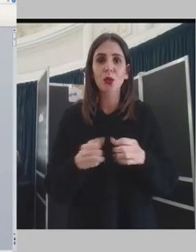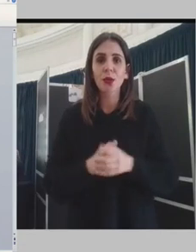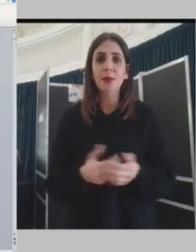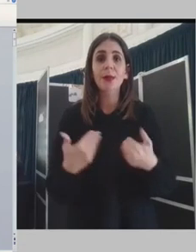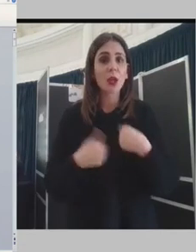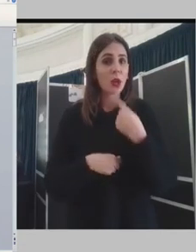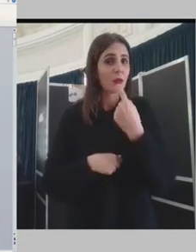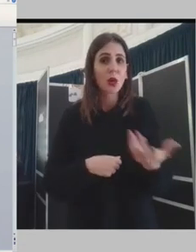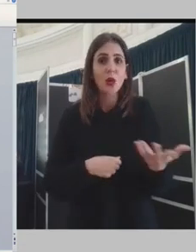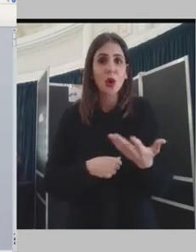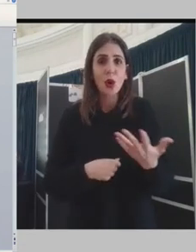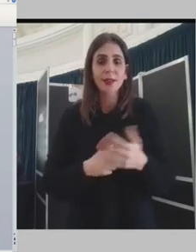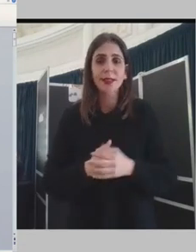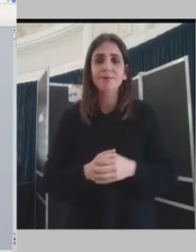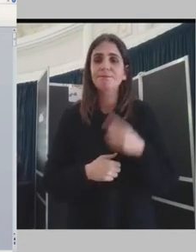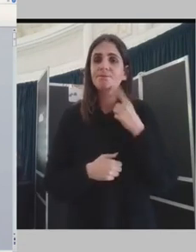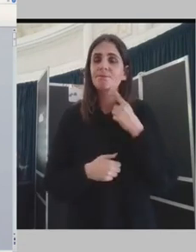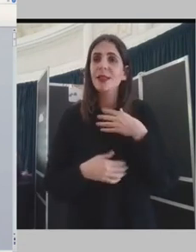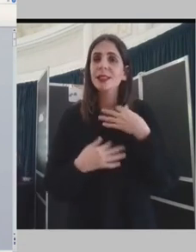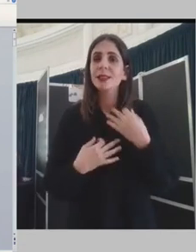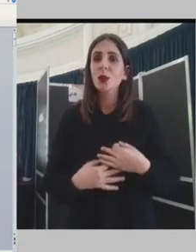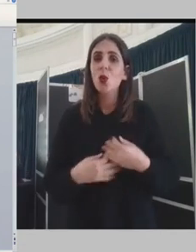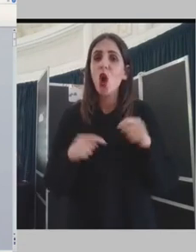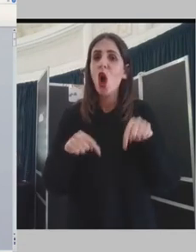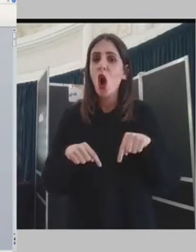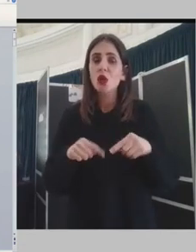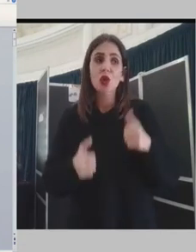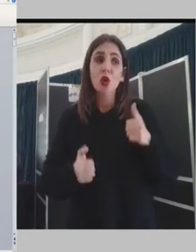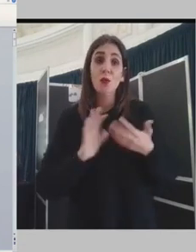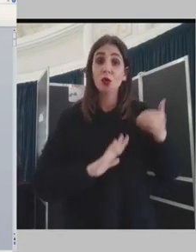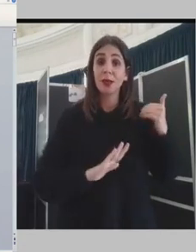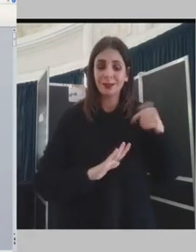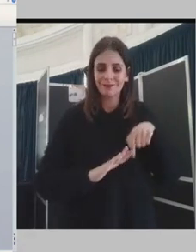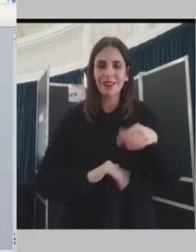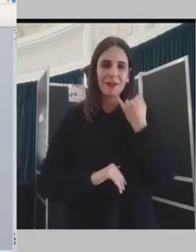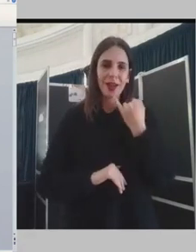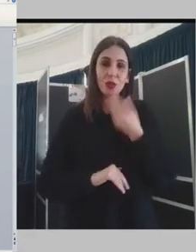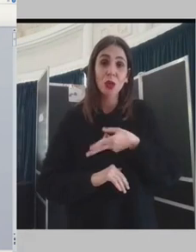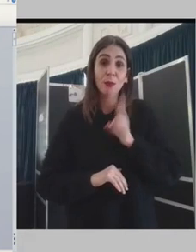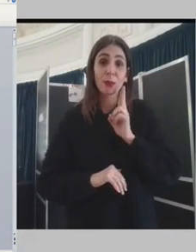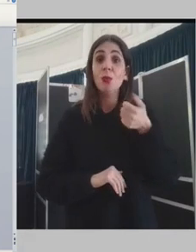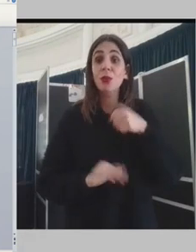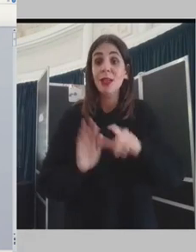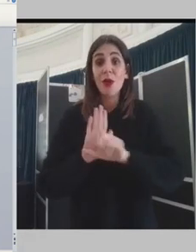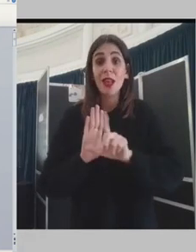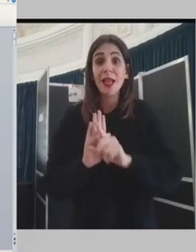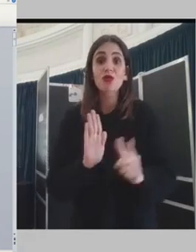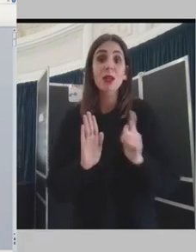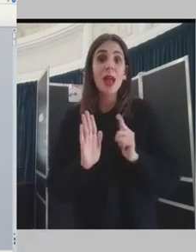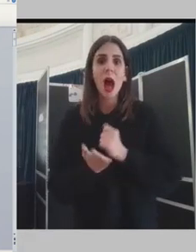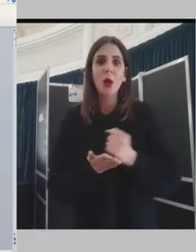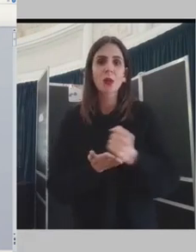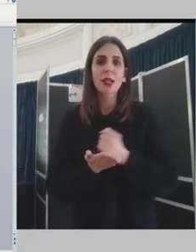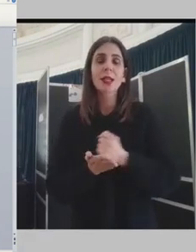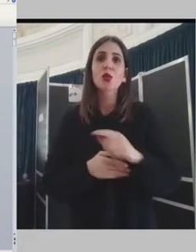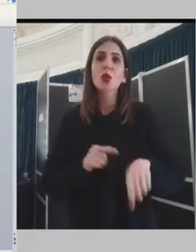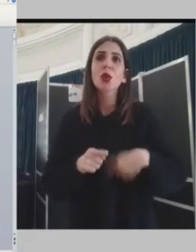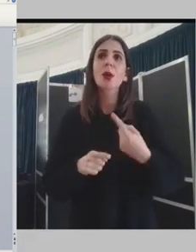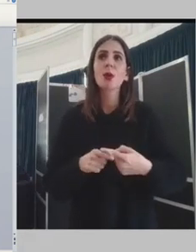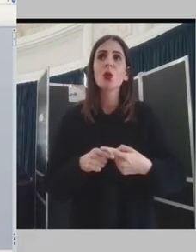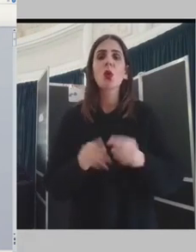sicuramente è più facile oggi perché la legge non solo autorizza ma anche incentiva